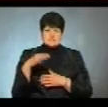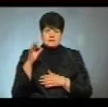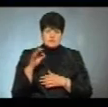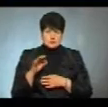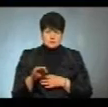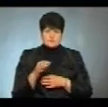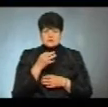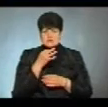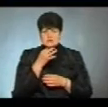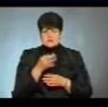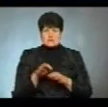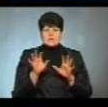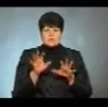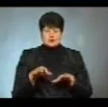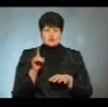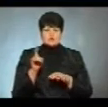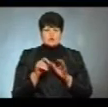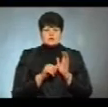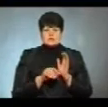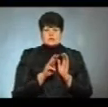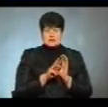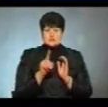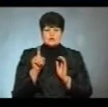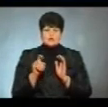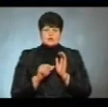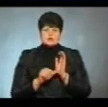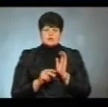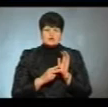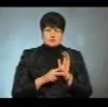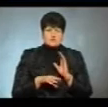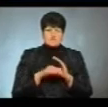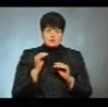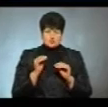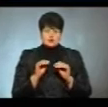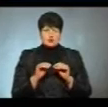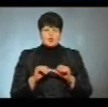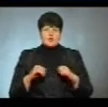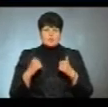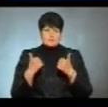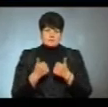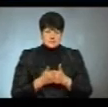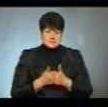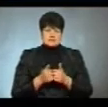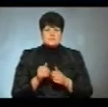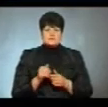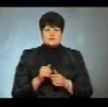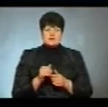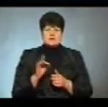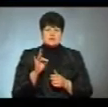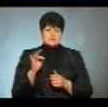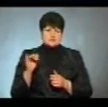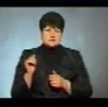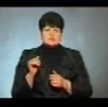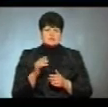Повідомили голови 163-ї, 167-ї виборчих комісій Наталія Пікіна, Віталій Круцько, Ольга Лучко, Ванара Решетинська